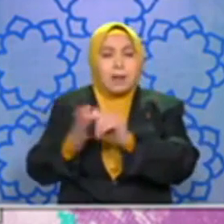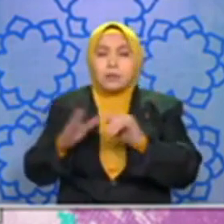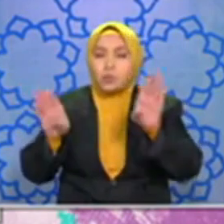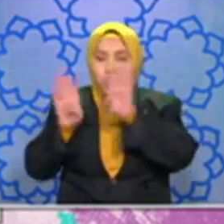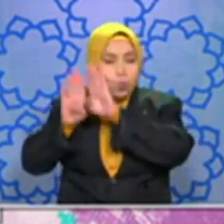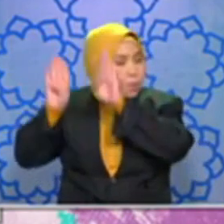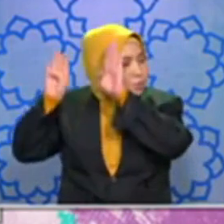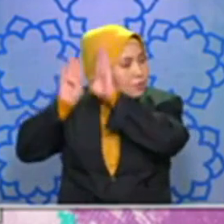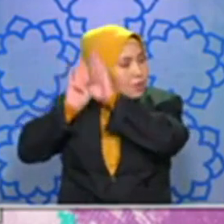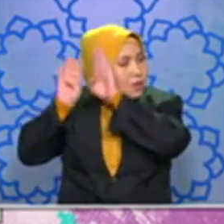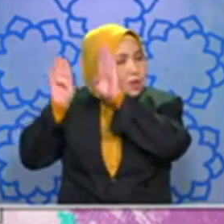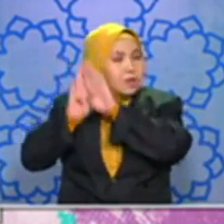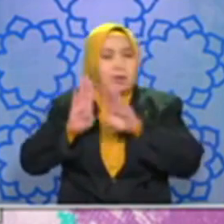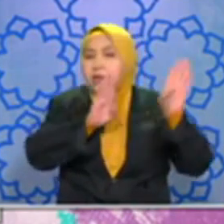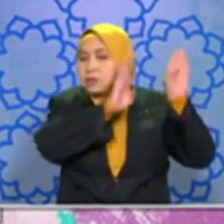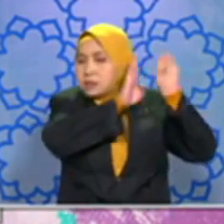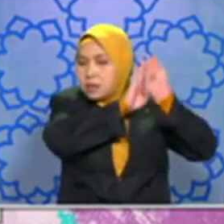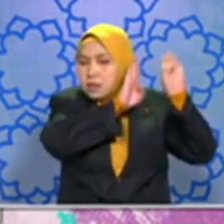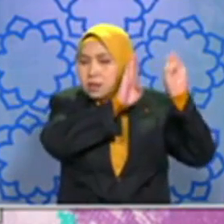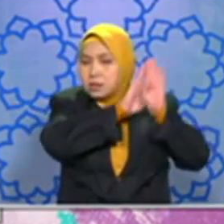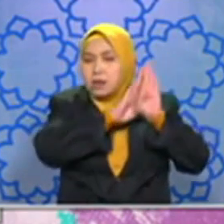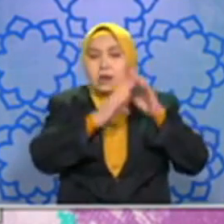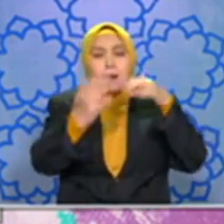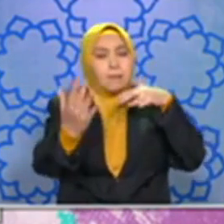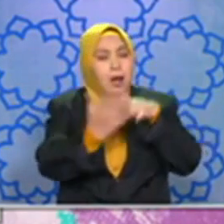يفقهوه وفي